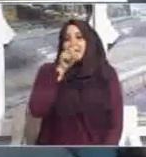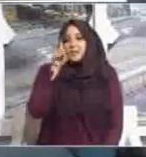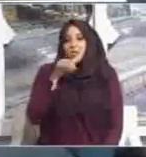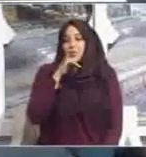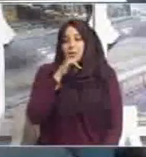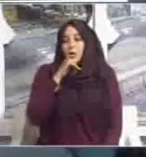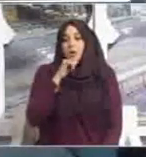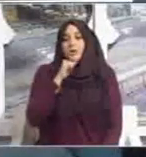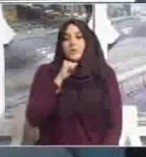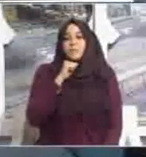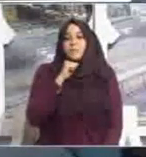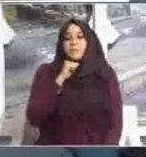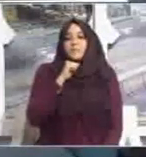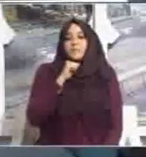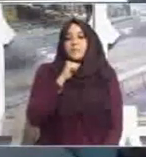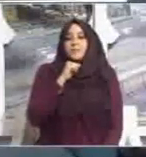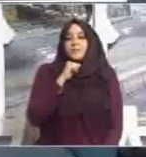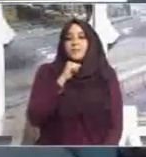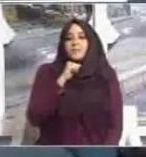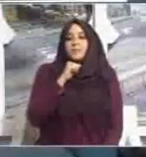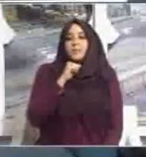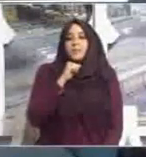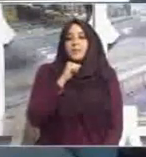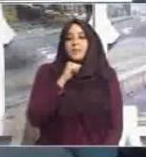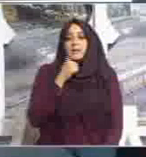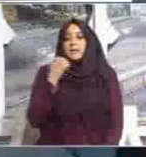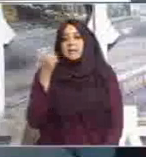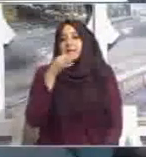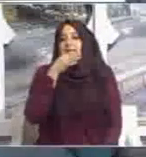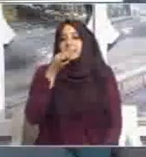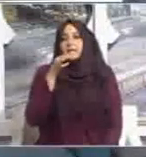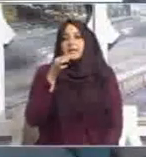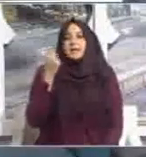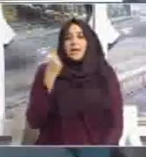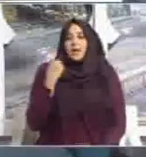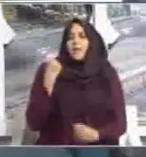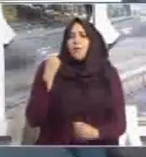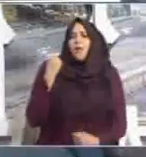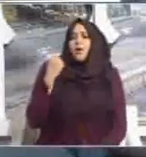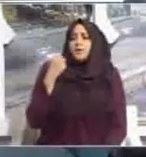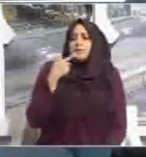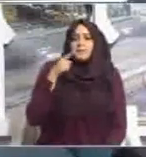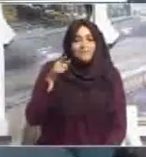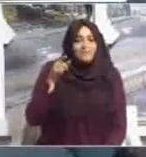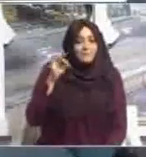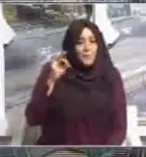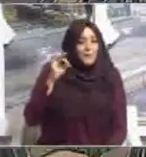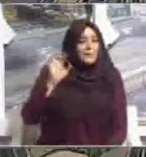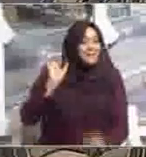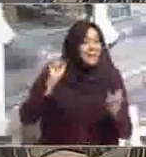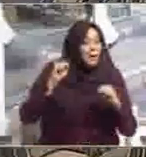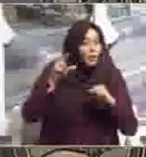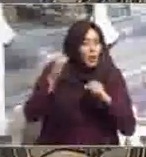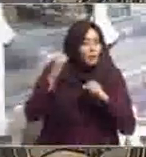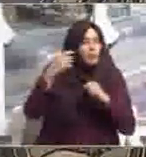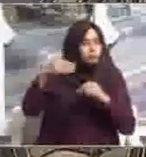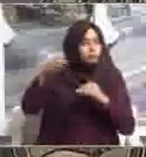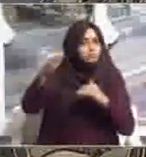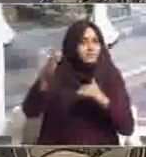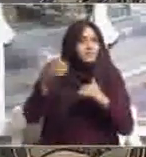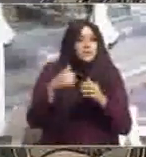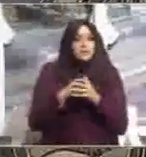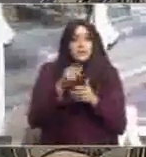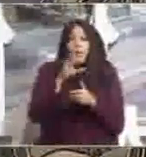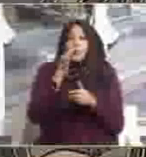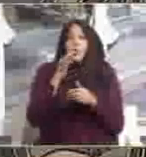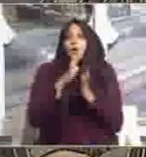يقدر الشيخ محمد قال لك يقول له روح بعدني رغم اللي هو قادر بالفعل أه؟ أصحاب